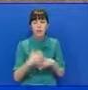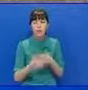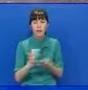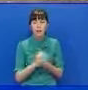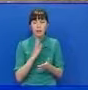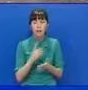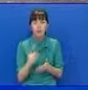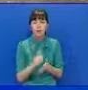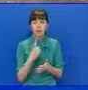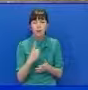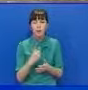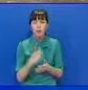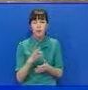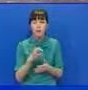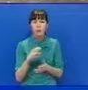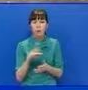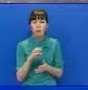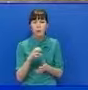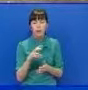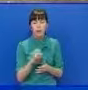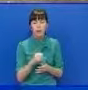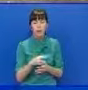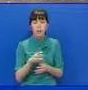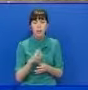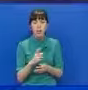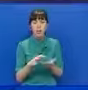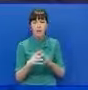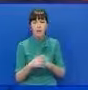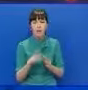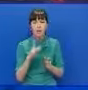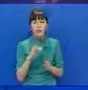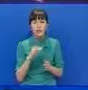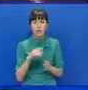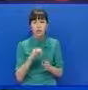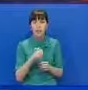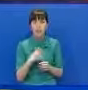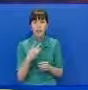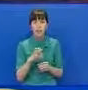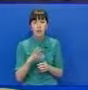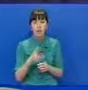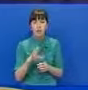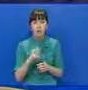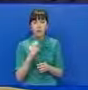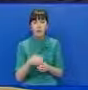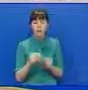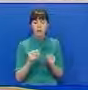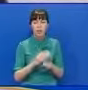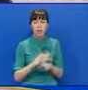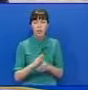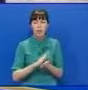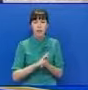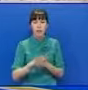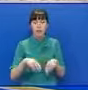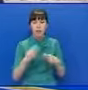жатты. Солардың бірі Өркен Есейұлы. Машат ауылындағы емдік суы бар қыз әуле бұлағынан 2 миллион 500 мың теңге қаражатын жұмсап тазалатып